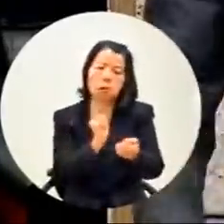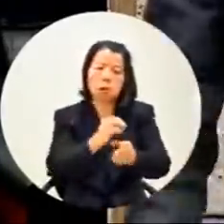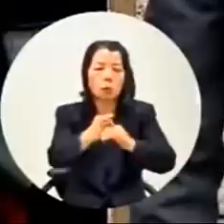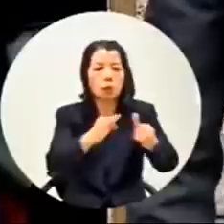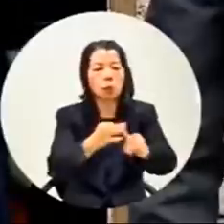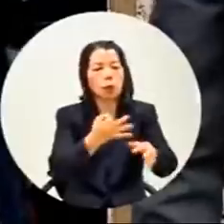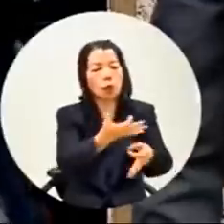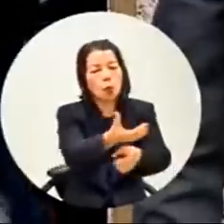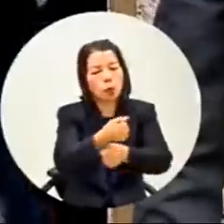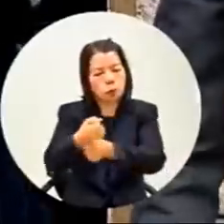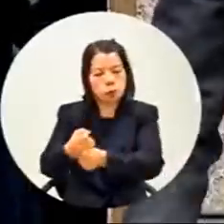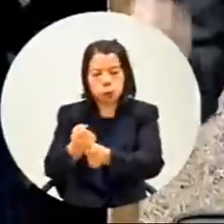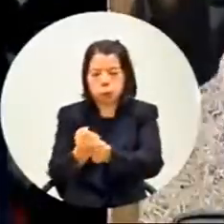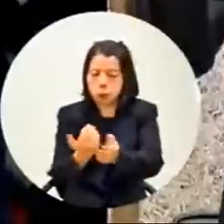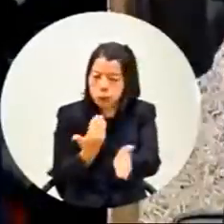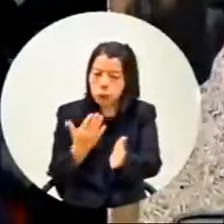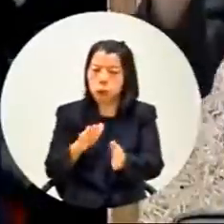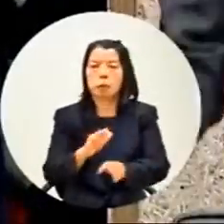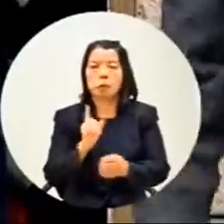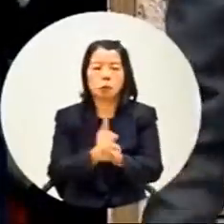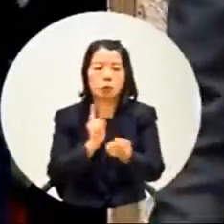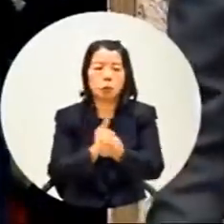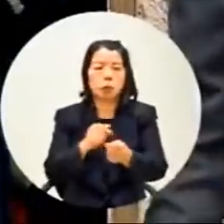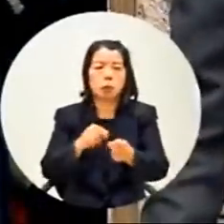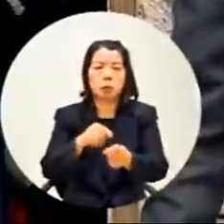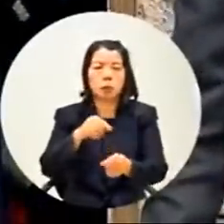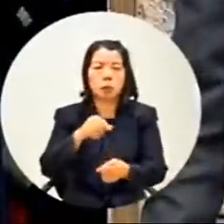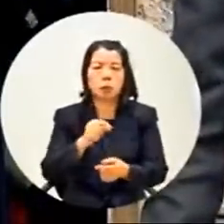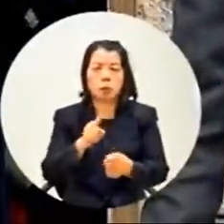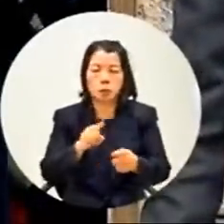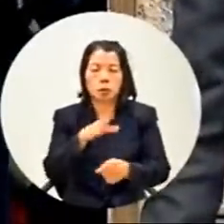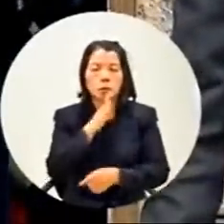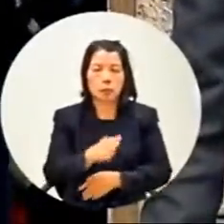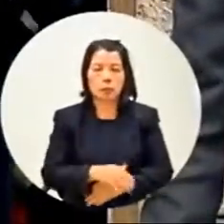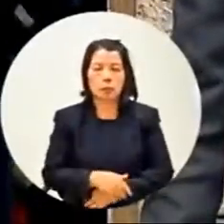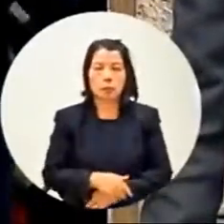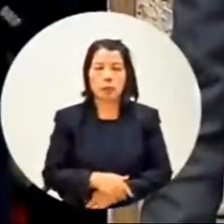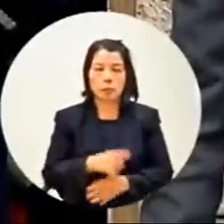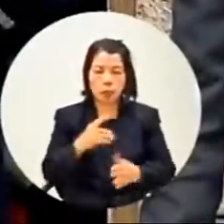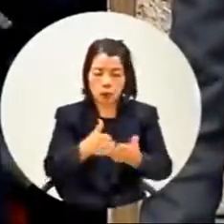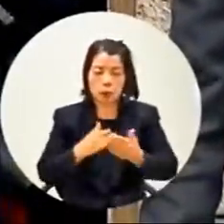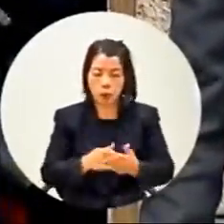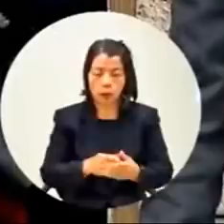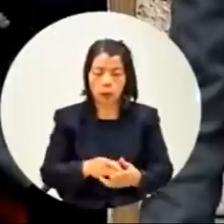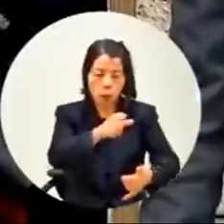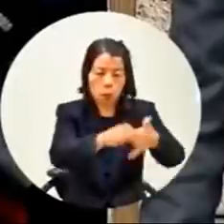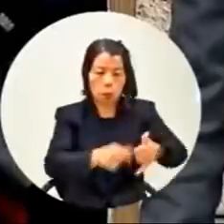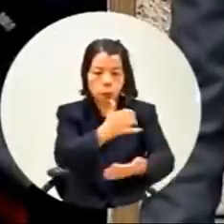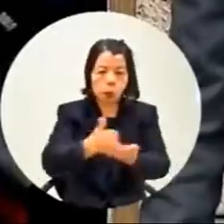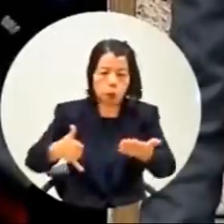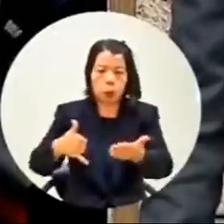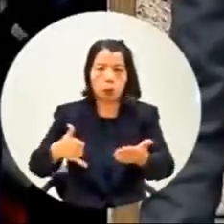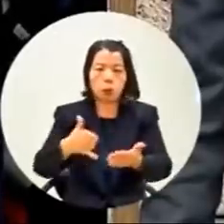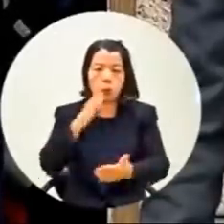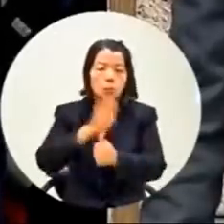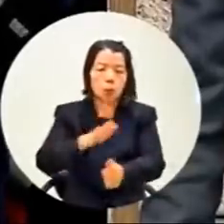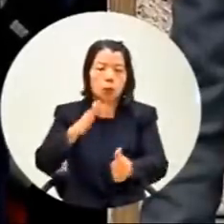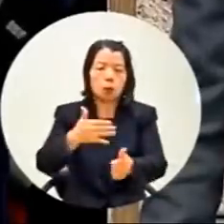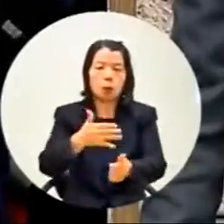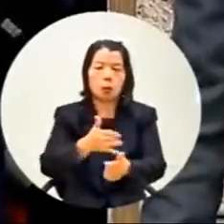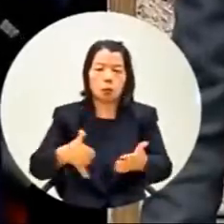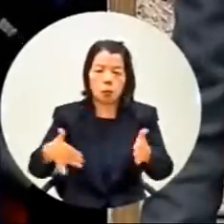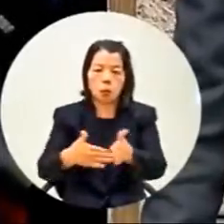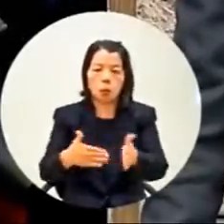审核的阶段，所以还不构成、 局长你搞错了，这个是被驳回唐荣的投资案之后，十月